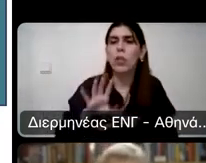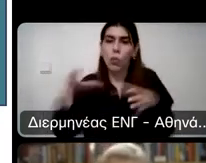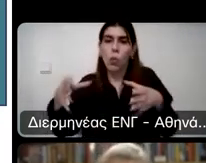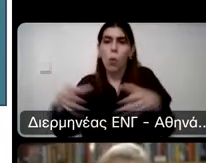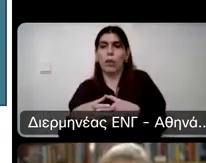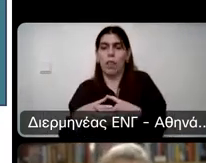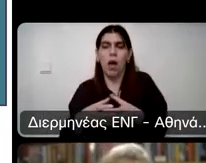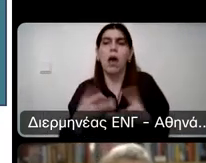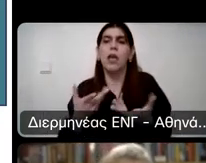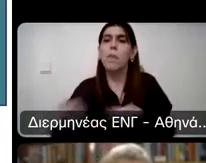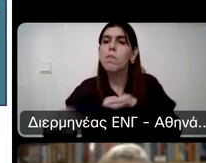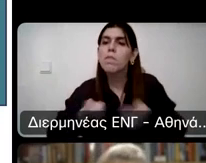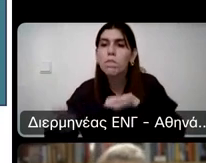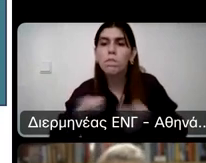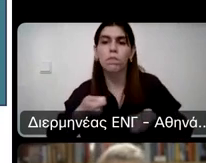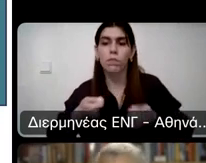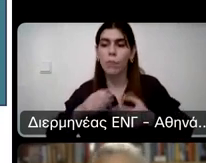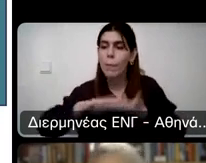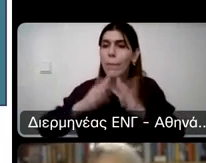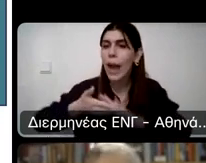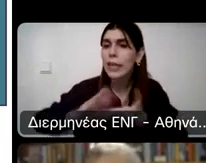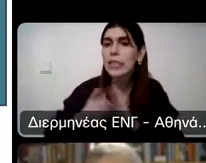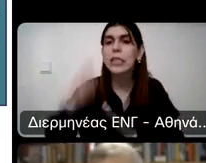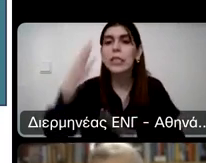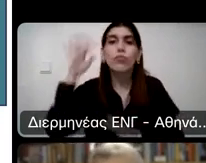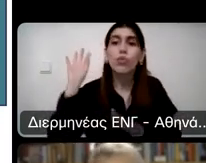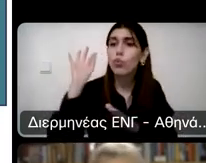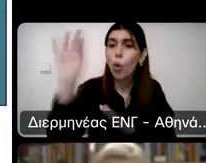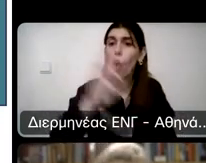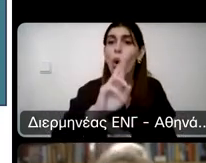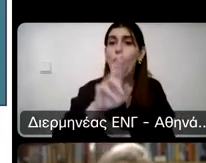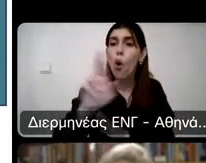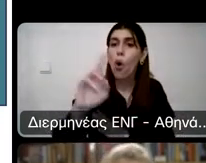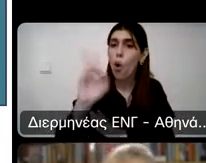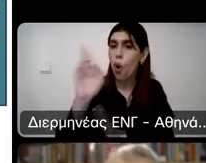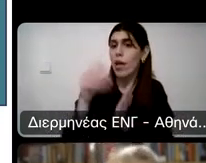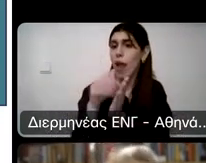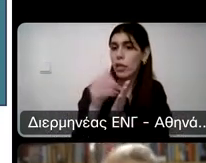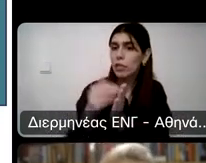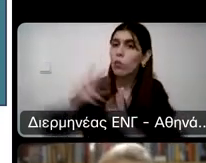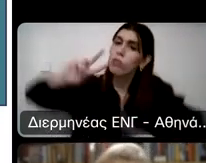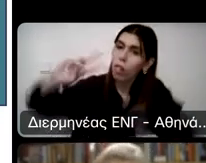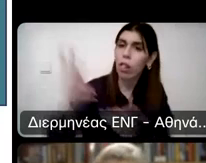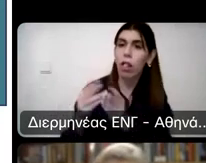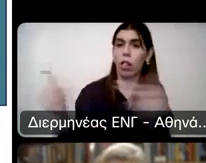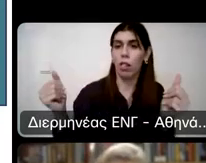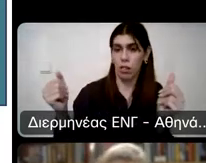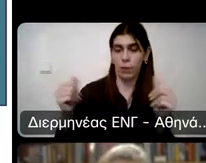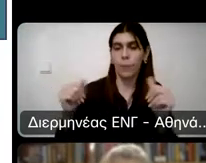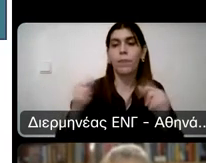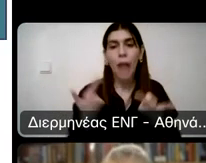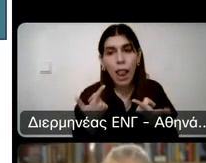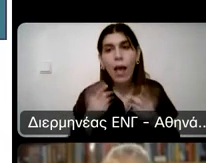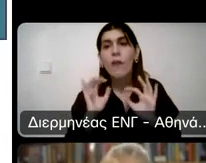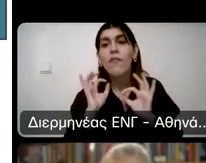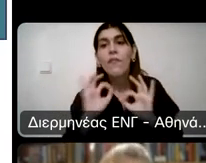μειώσει ή να εξαλείψει τις εκδηλώσεις ρατσισμού στην κοινωνία. Ωστόσο, η απήχηση των αντιρατσιστικών